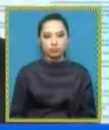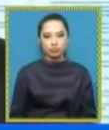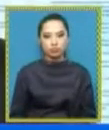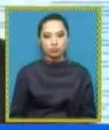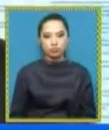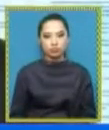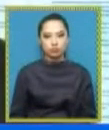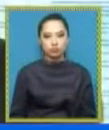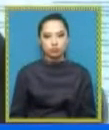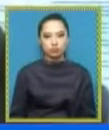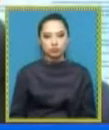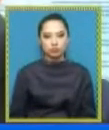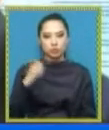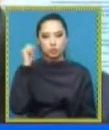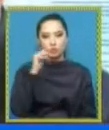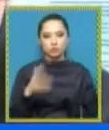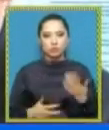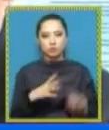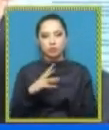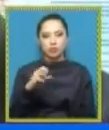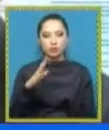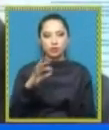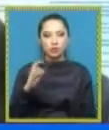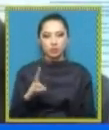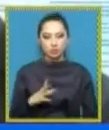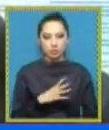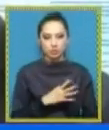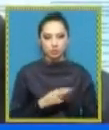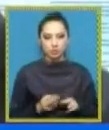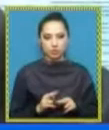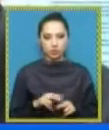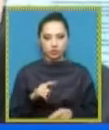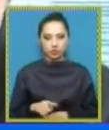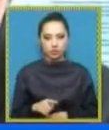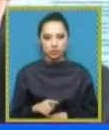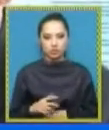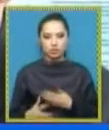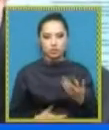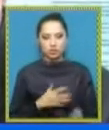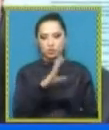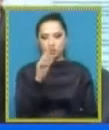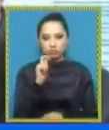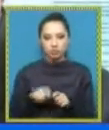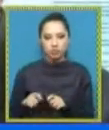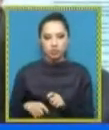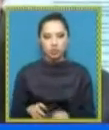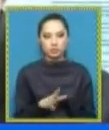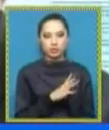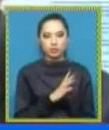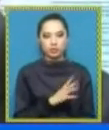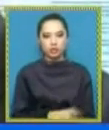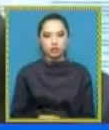бір орындар, масон деген бір археолог болған, ол жерде Күлтөбеде ондай жағдай болмады ешқандай. Сол жерде барып көрген, зерттеген. Яғни